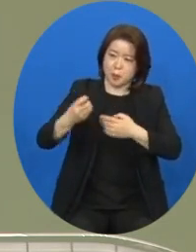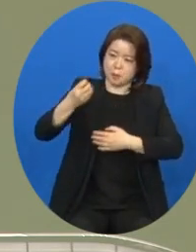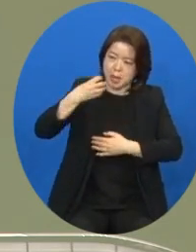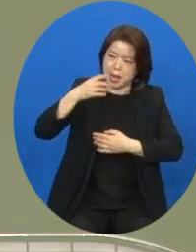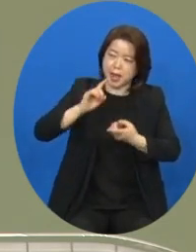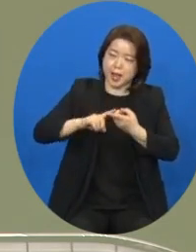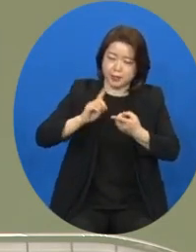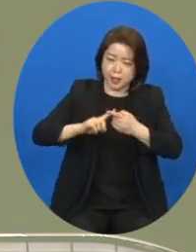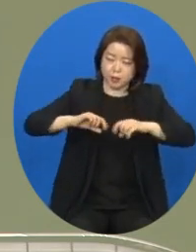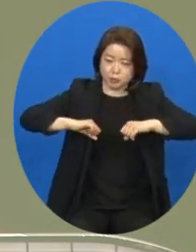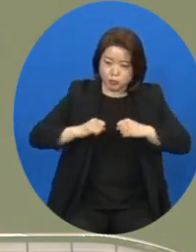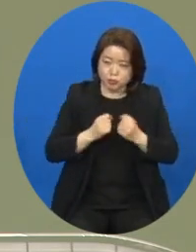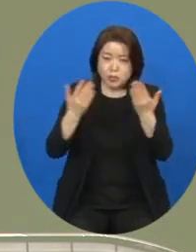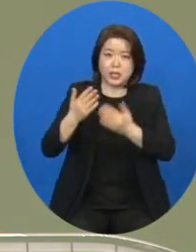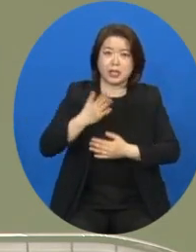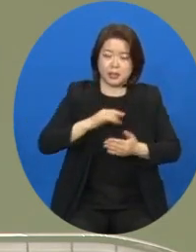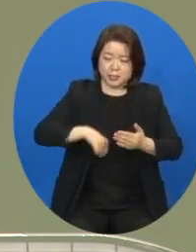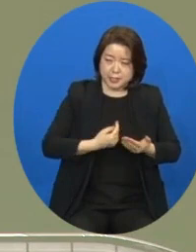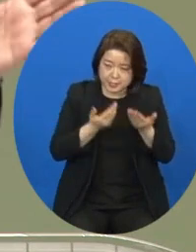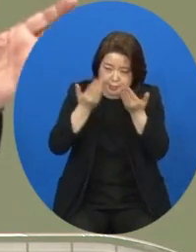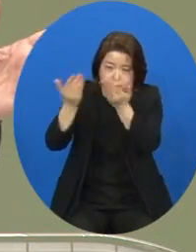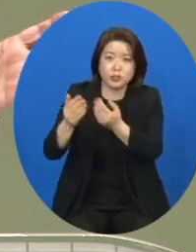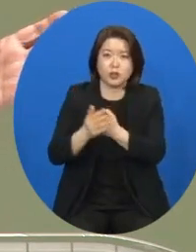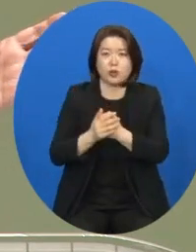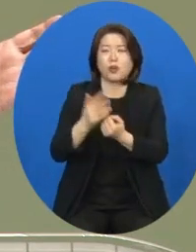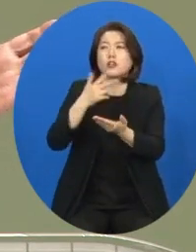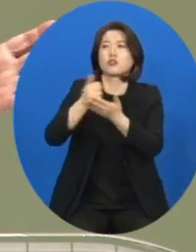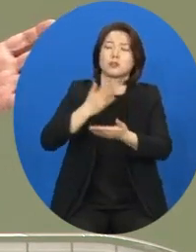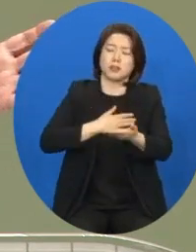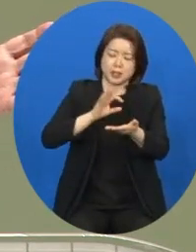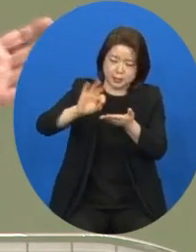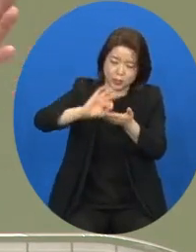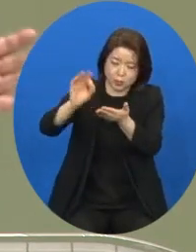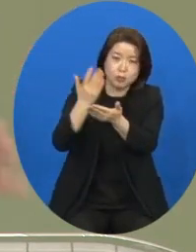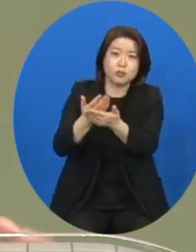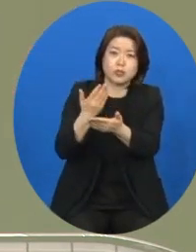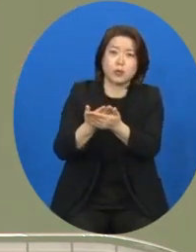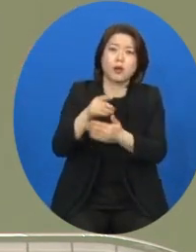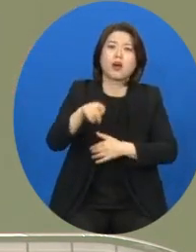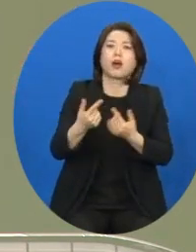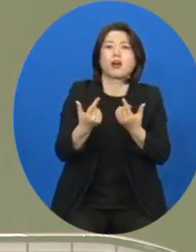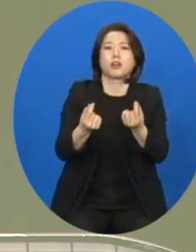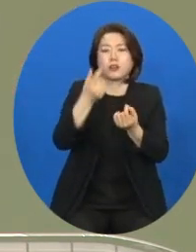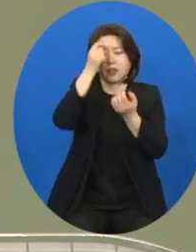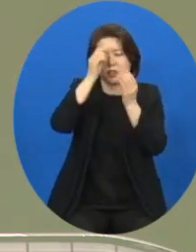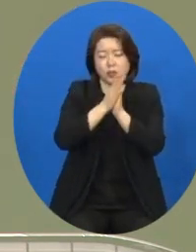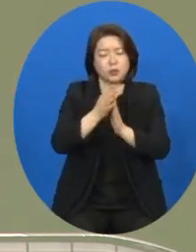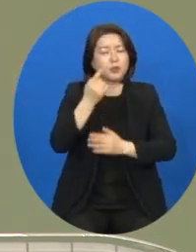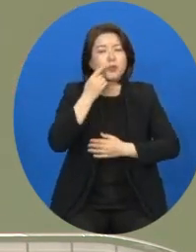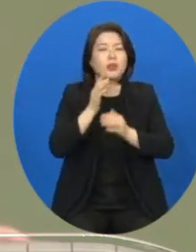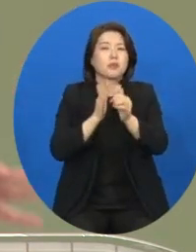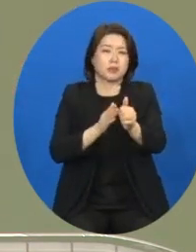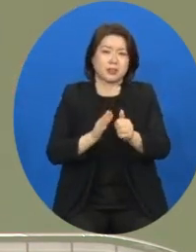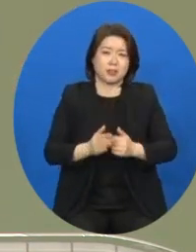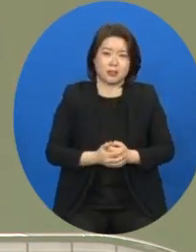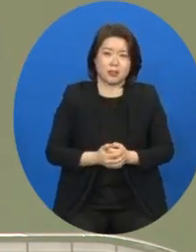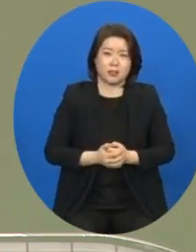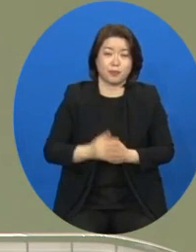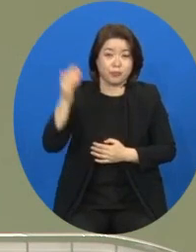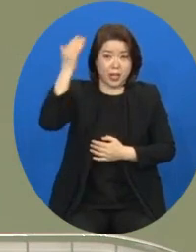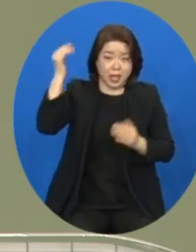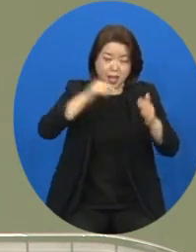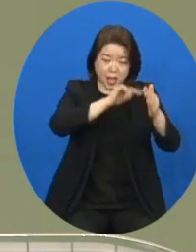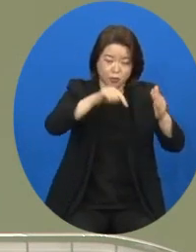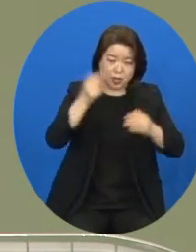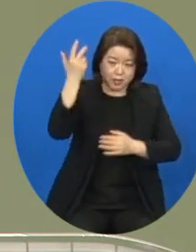나 자신을 드리리라. 주님 저를 쓰세요. 그렇게 기도해 보세요. 우리나라의